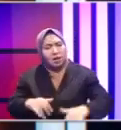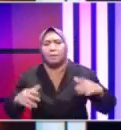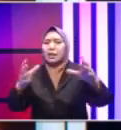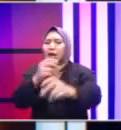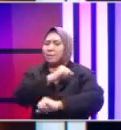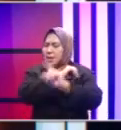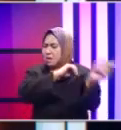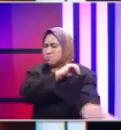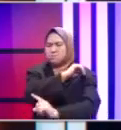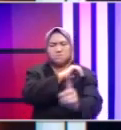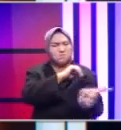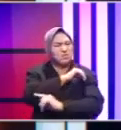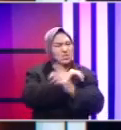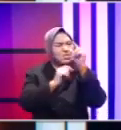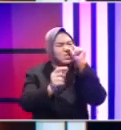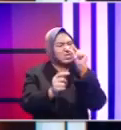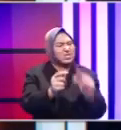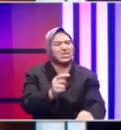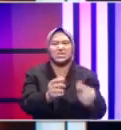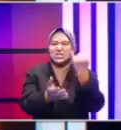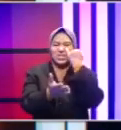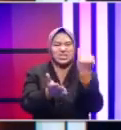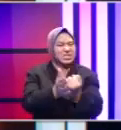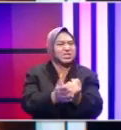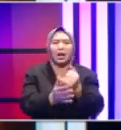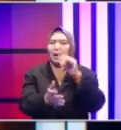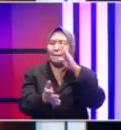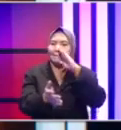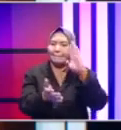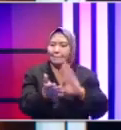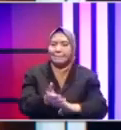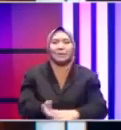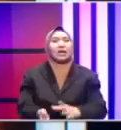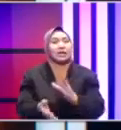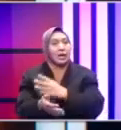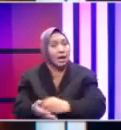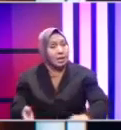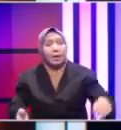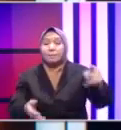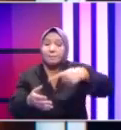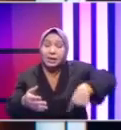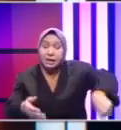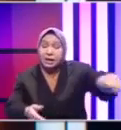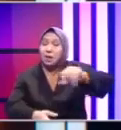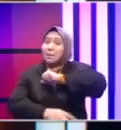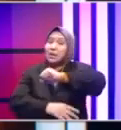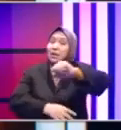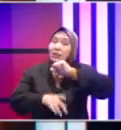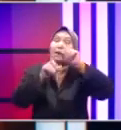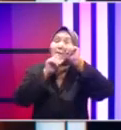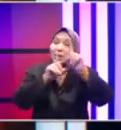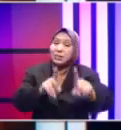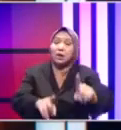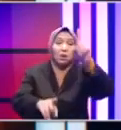mendapat azab yang terhina eh wakode antena steam paginate Hai mereka ini menentang perintah Allah subhanahu